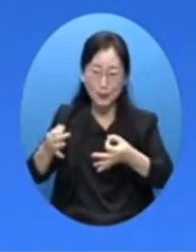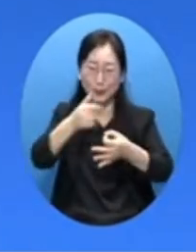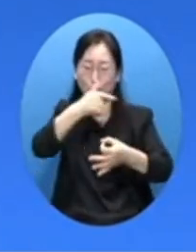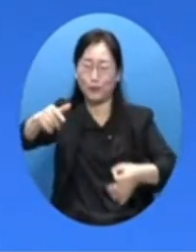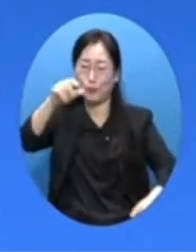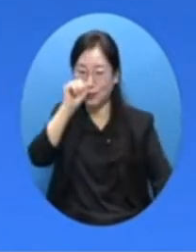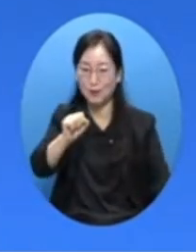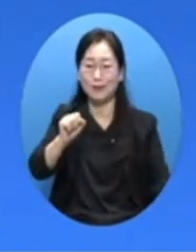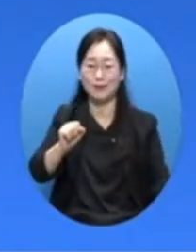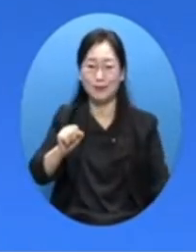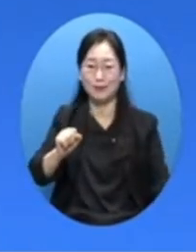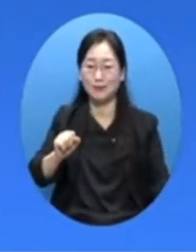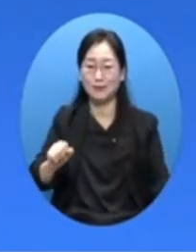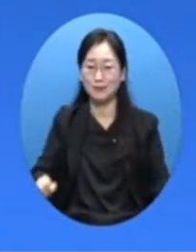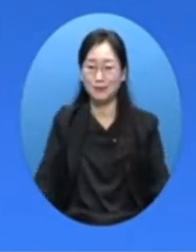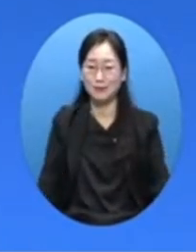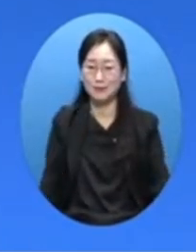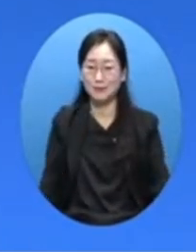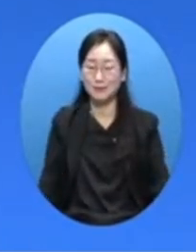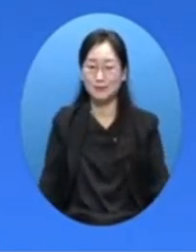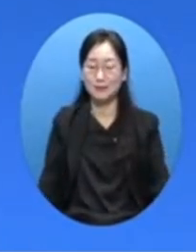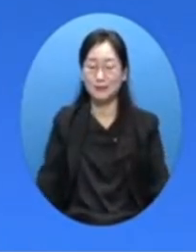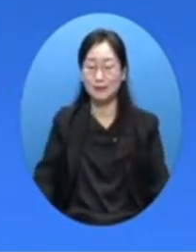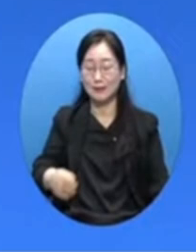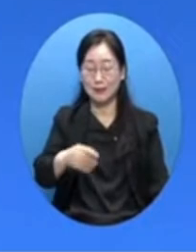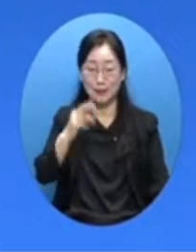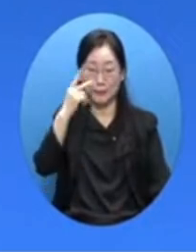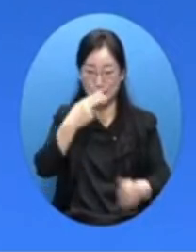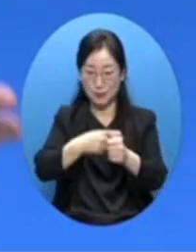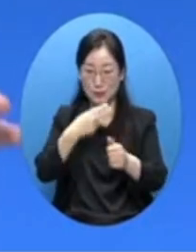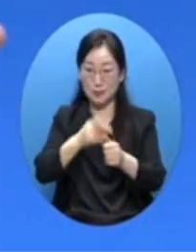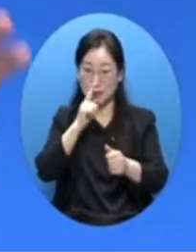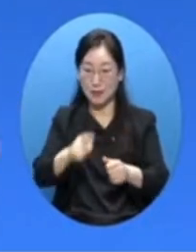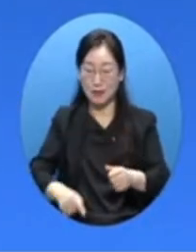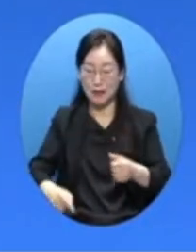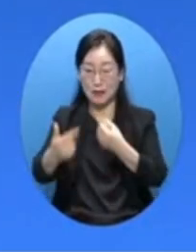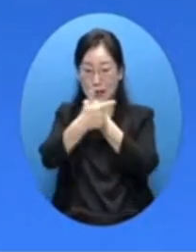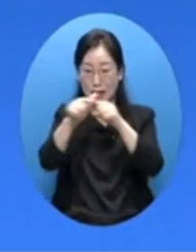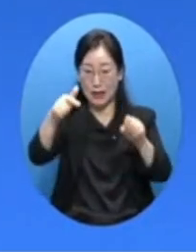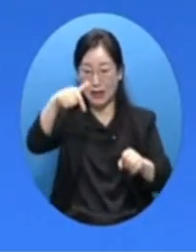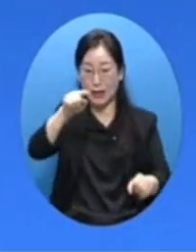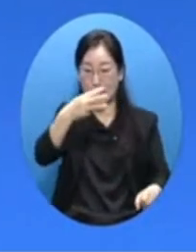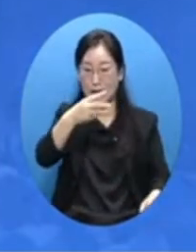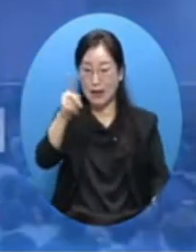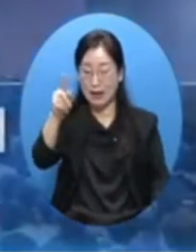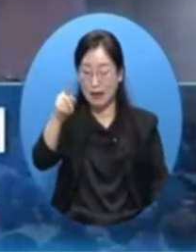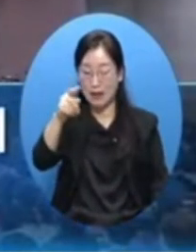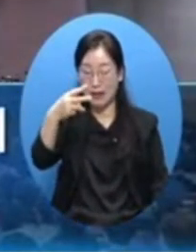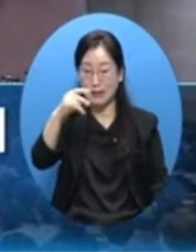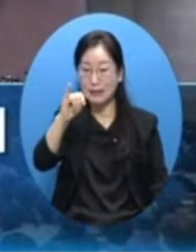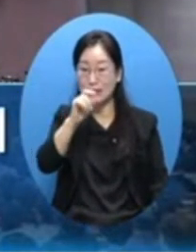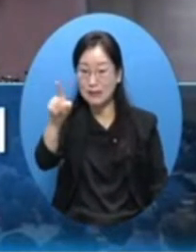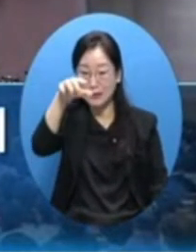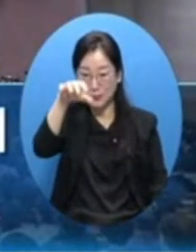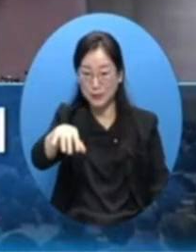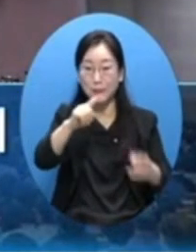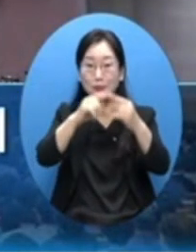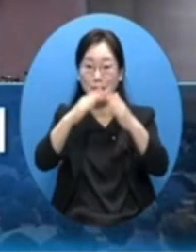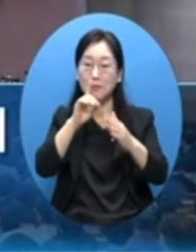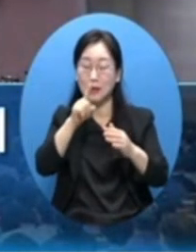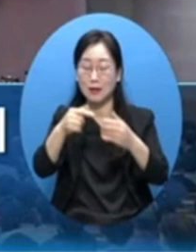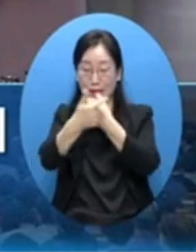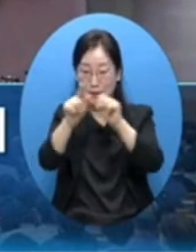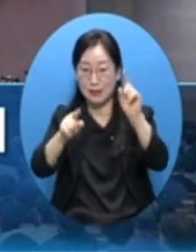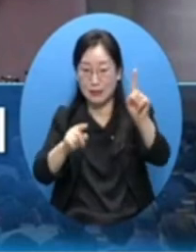심이 좋았더라. 그래서 사도 바울이 갈라디아 교회에 권면한 것입니다. 갈라디아서 1장 10절에 보니까 이제